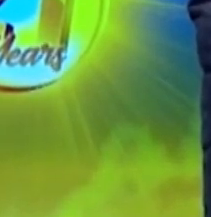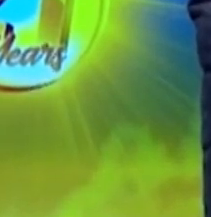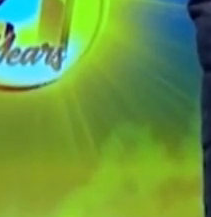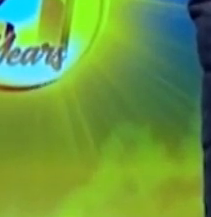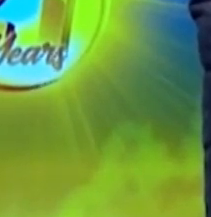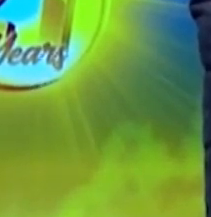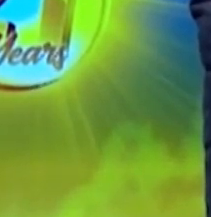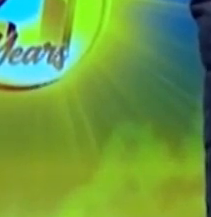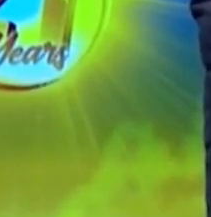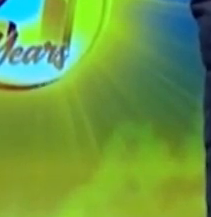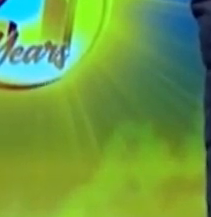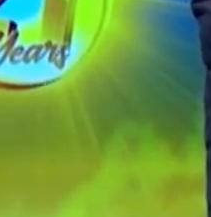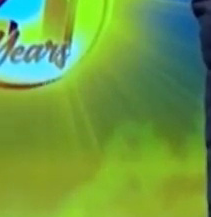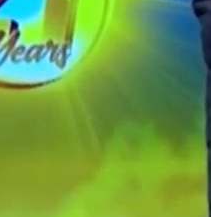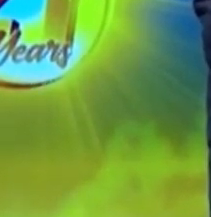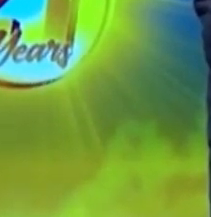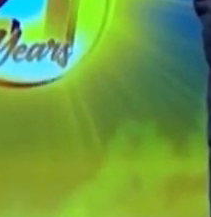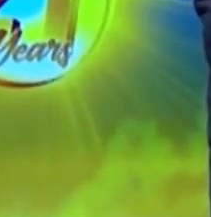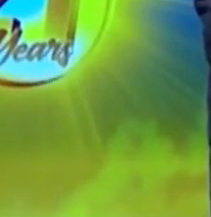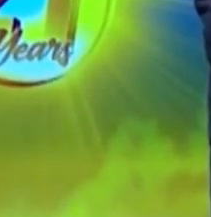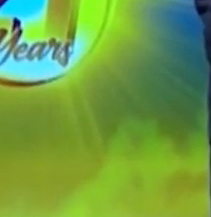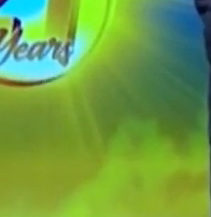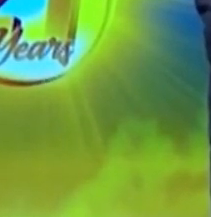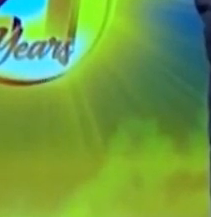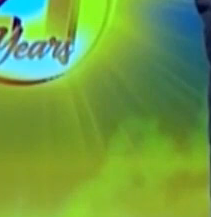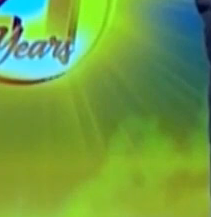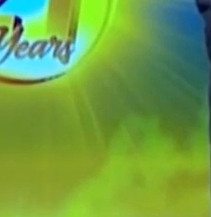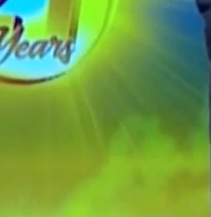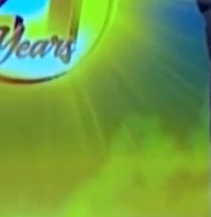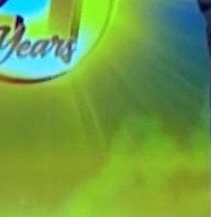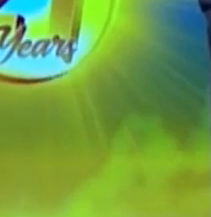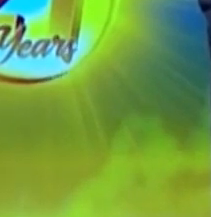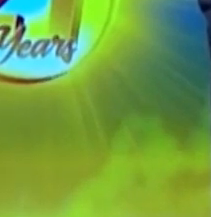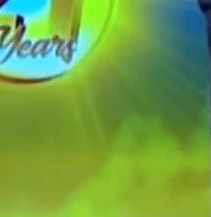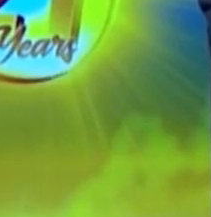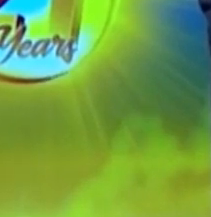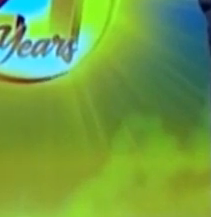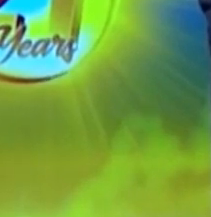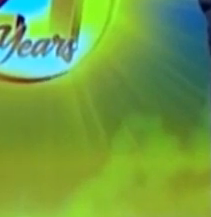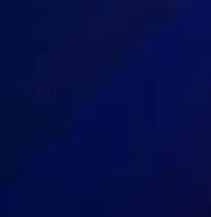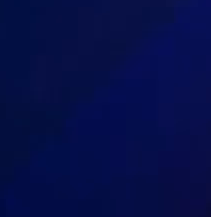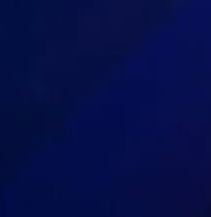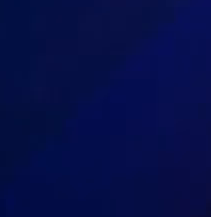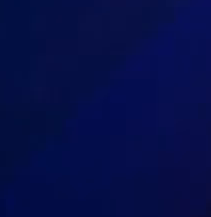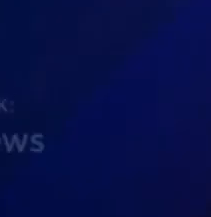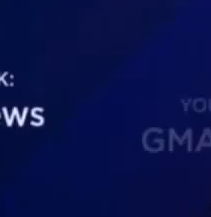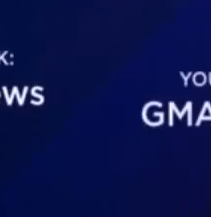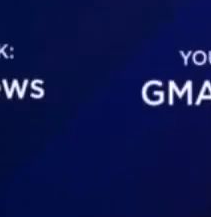masubaybayan sa GMA Pinoy TV at www.gmanews.tv.